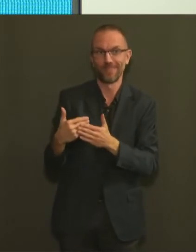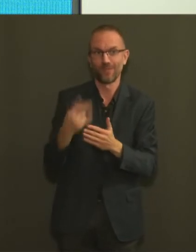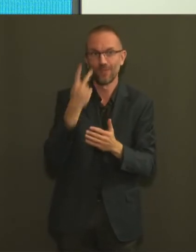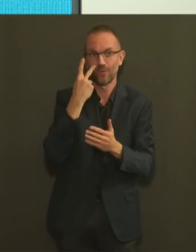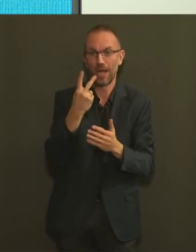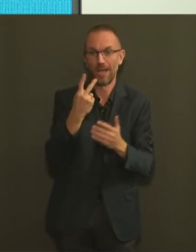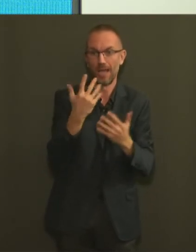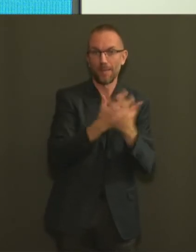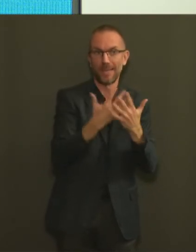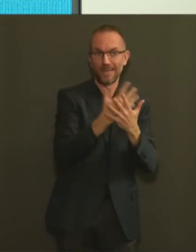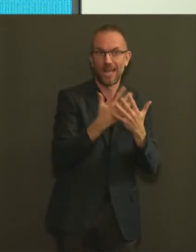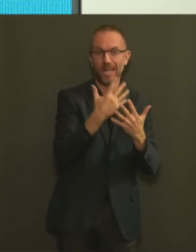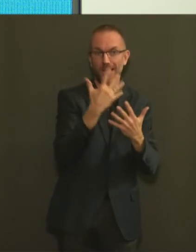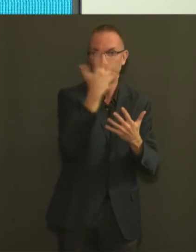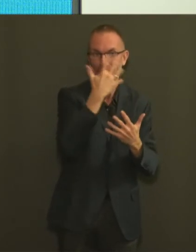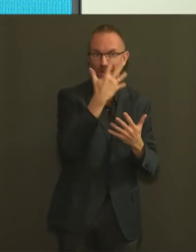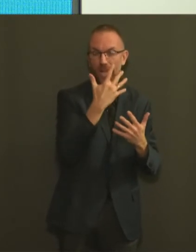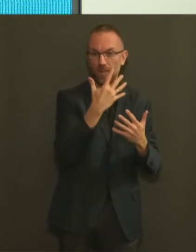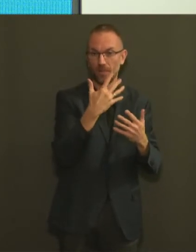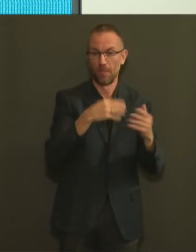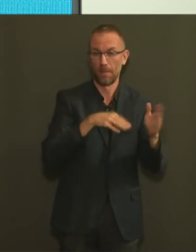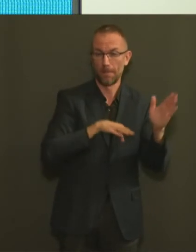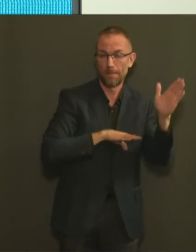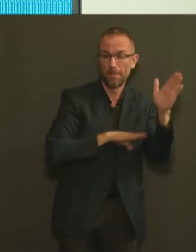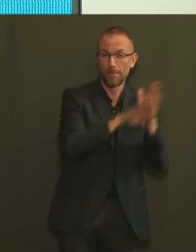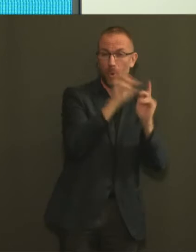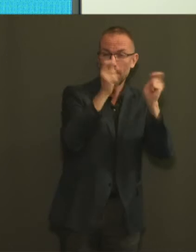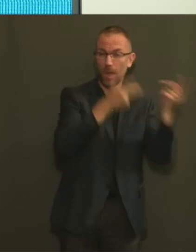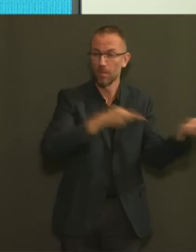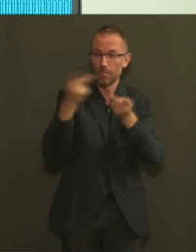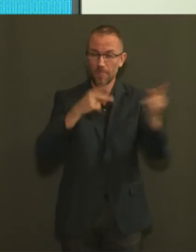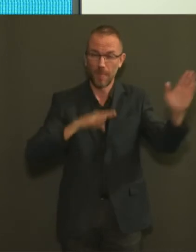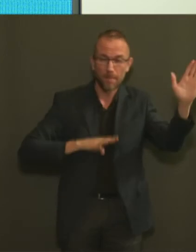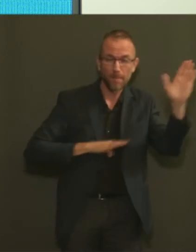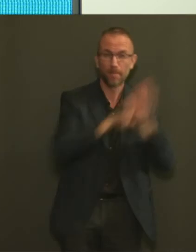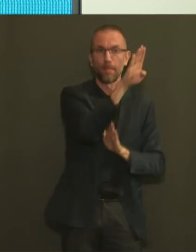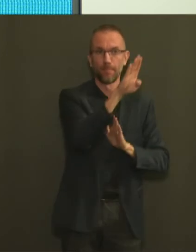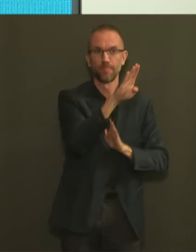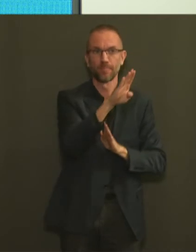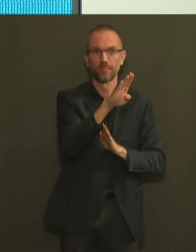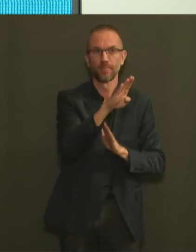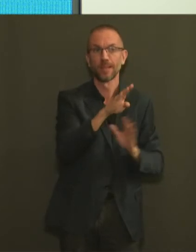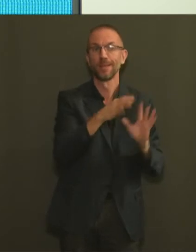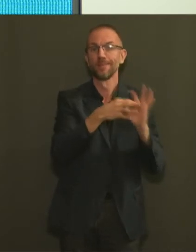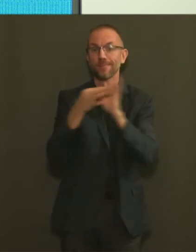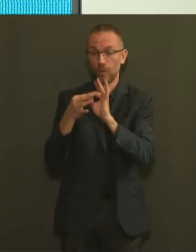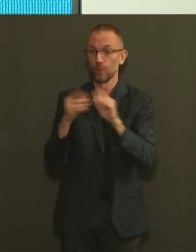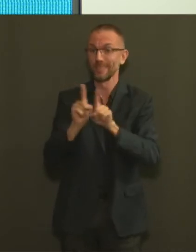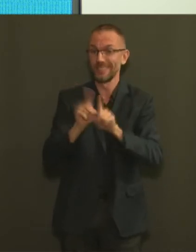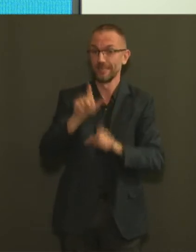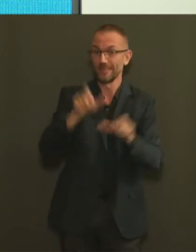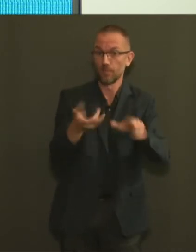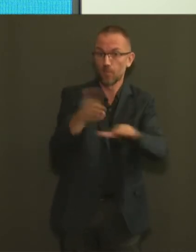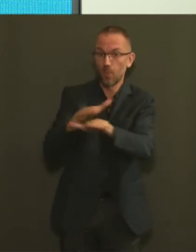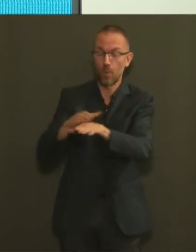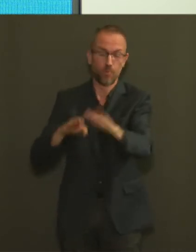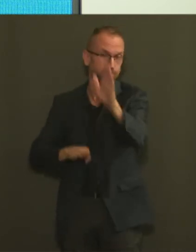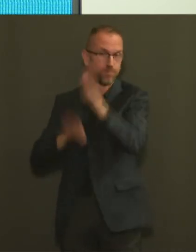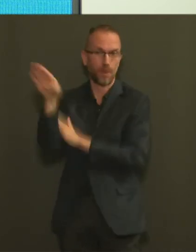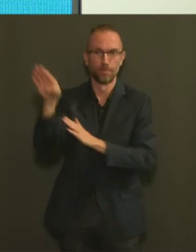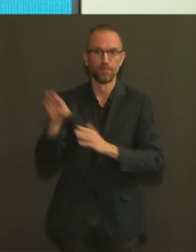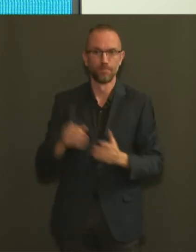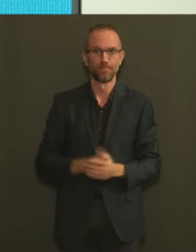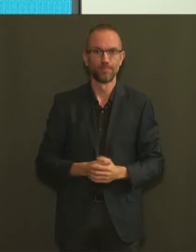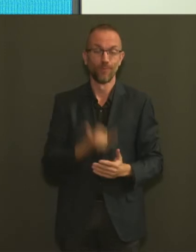de leur hospitalisation et du nombre de décès liés au co vite de tels